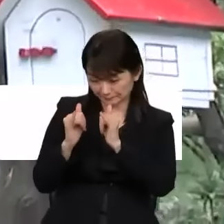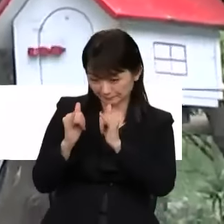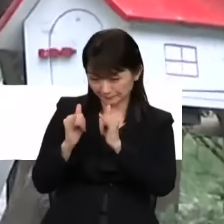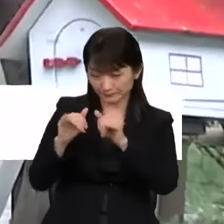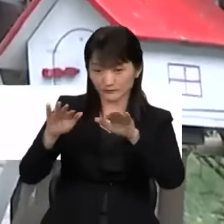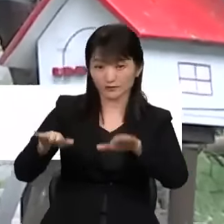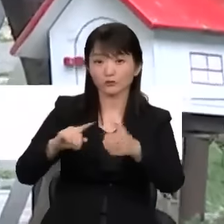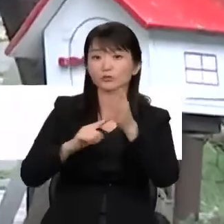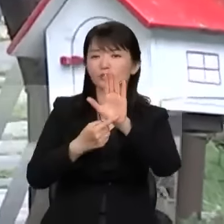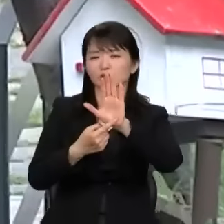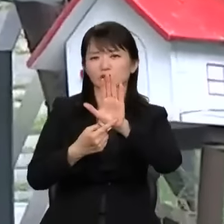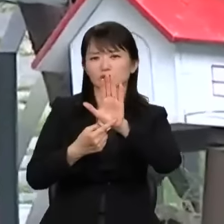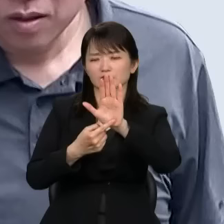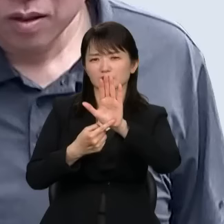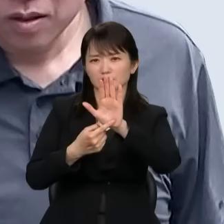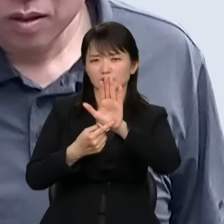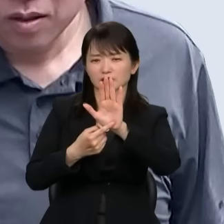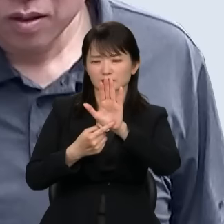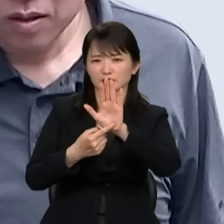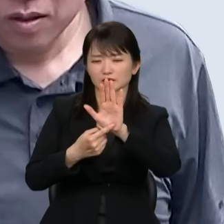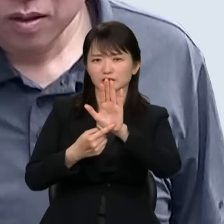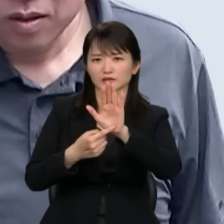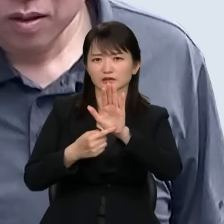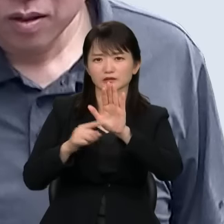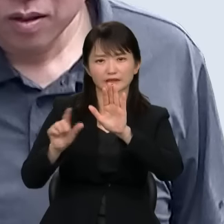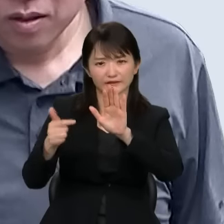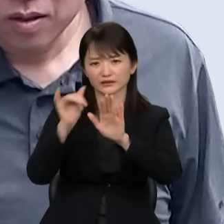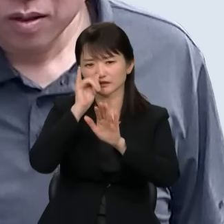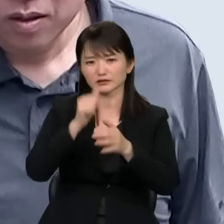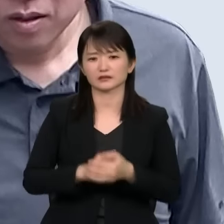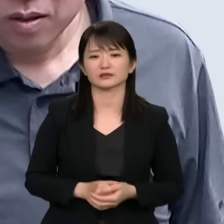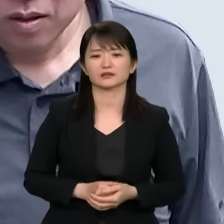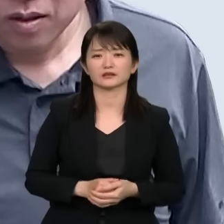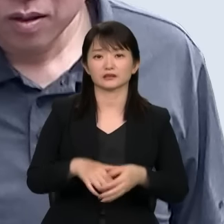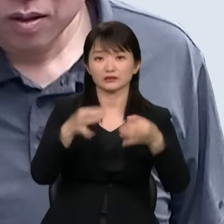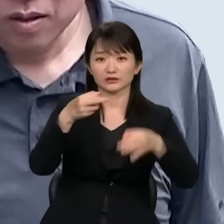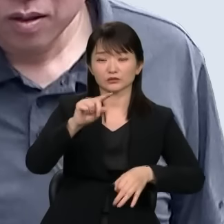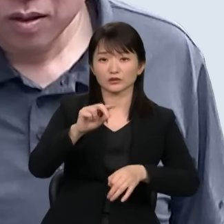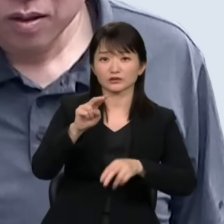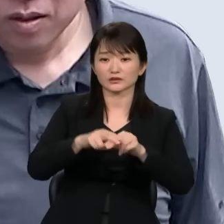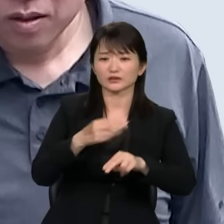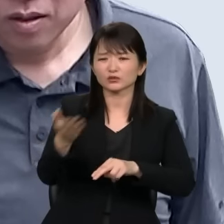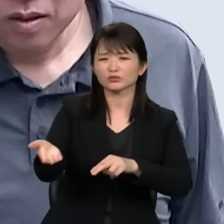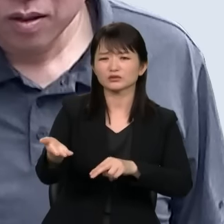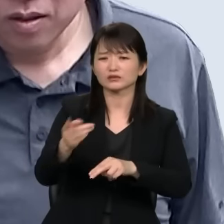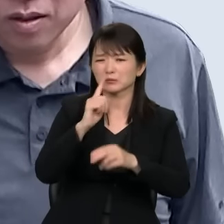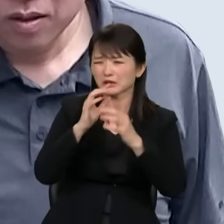공개되지 않은 부분이 있다는 겁니다. 김영선이 좀 해줘라 그랬는데 이게 말이 맞네.